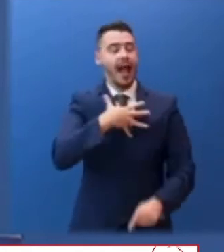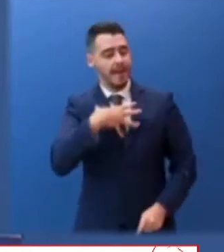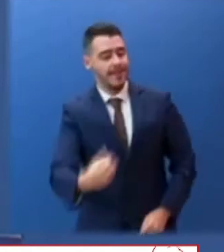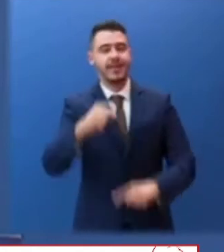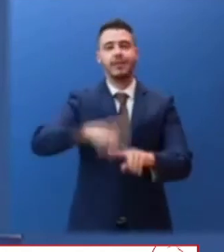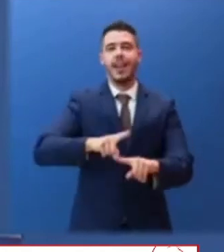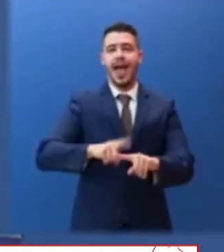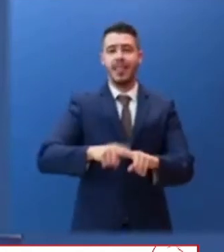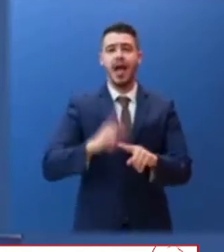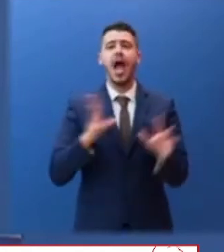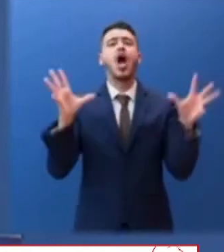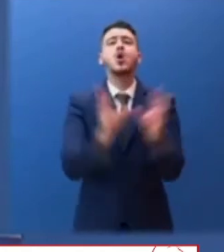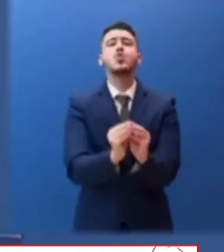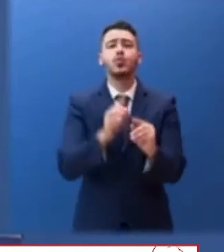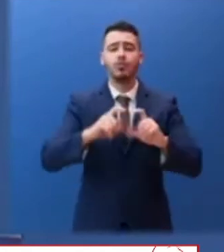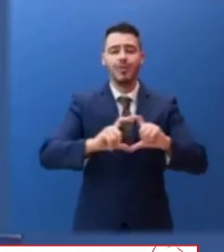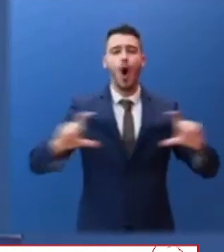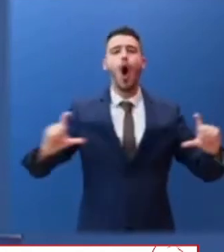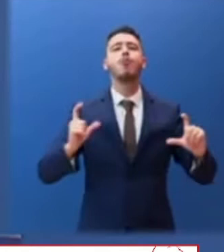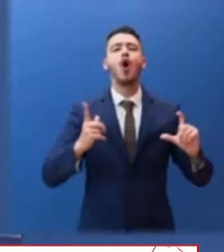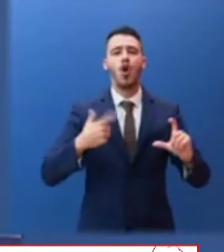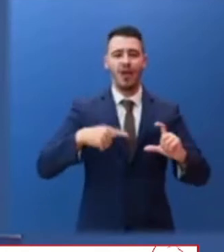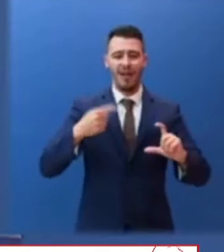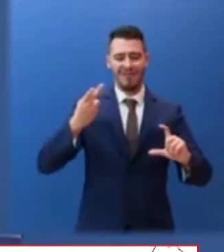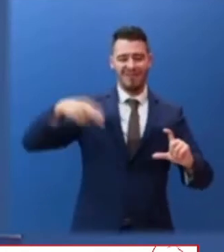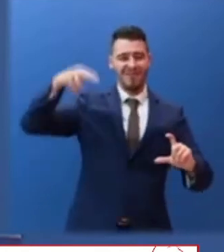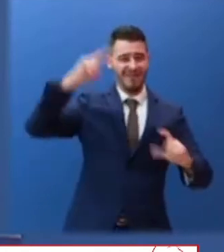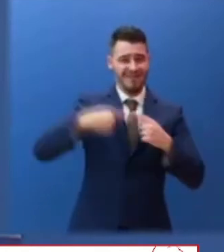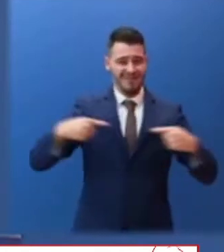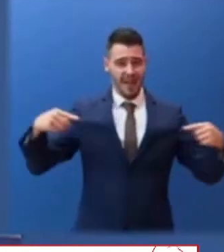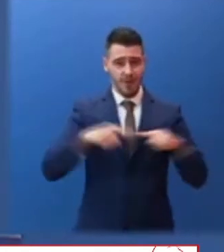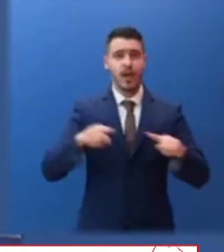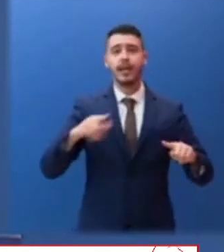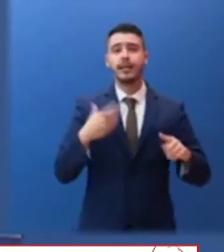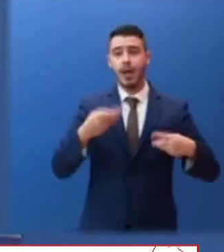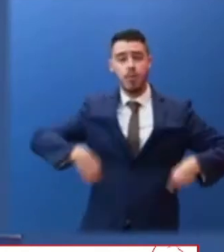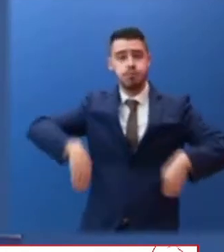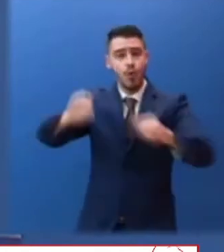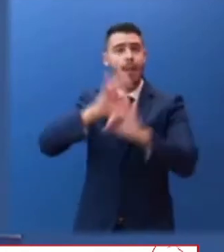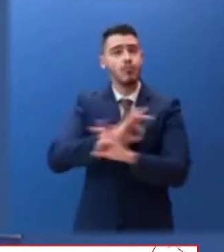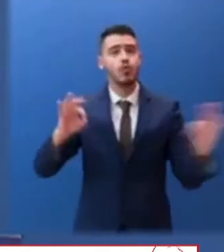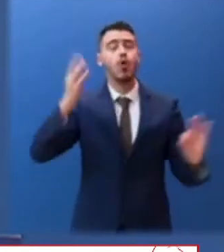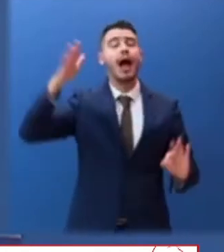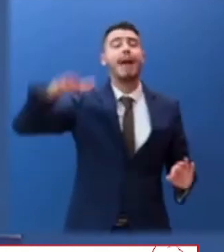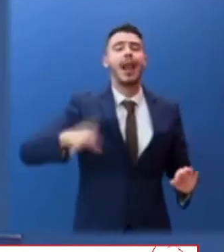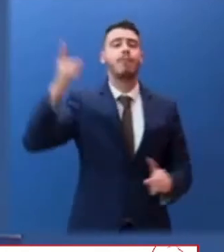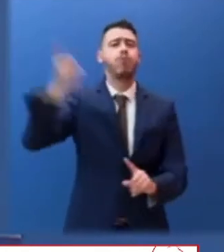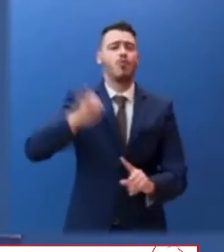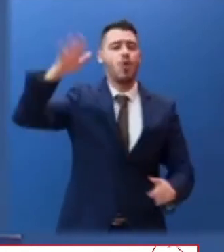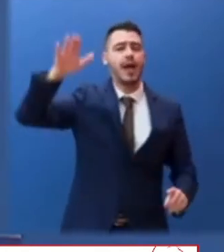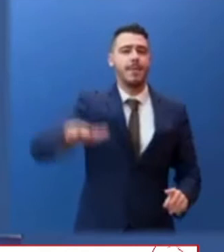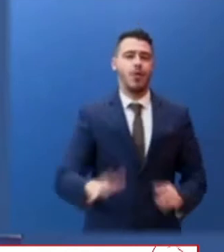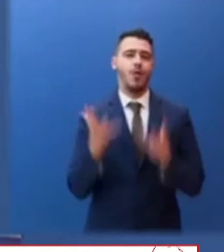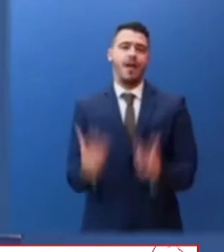αποδόσεις για τους τίτλους κάθε διάρκειας που κινούνται σε ιστορικά χαμηλά επίπεδα. Και την ίδια ώρα υπάρχει έντονο ενδιαφέρον για